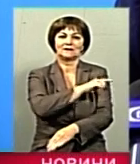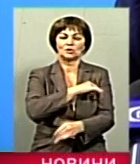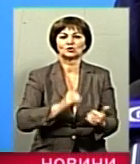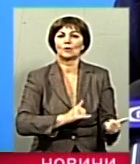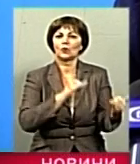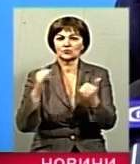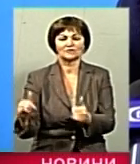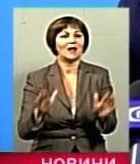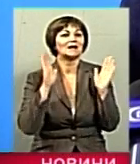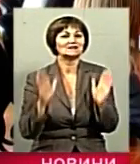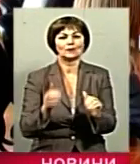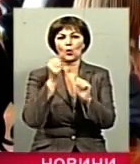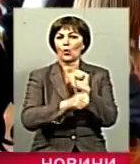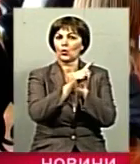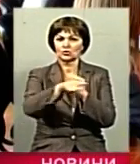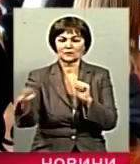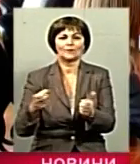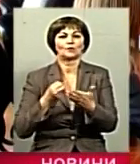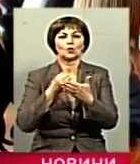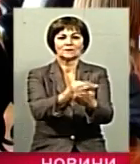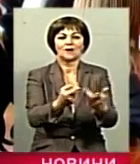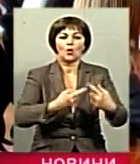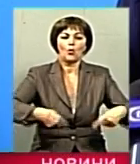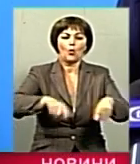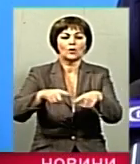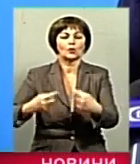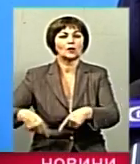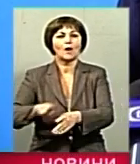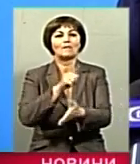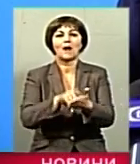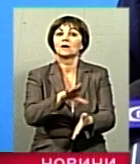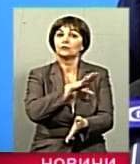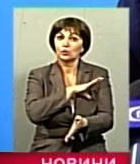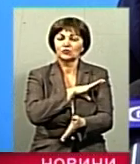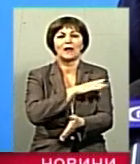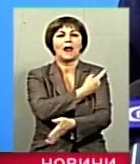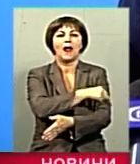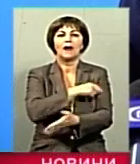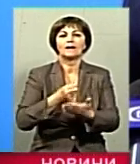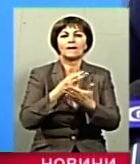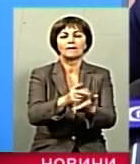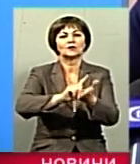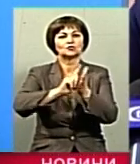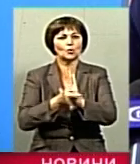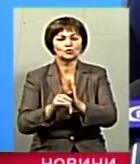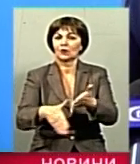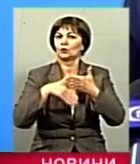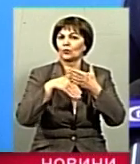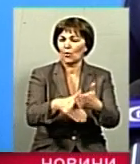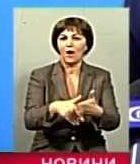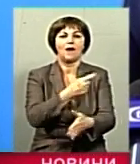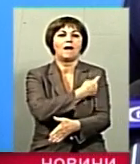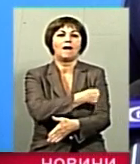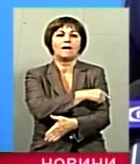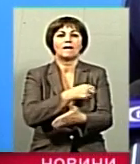А саме, в кожному з госпітальних округів має бути лікарня екстреної допомоги, лікарня або